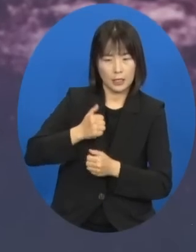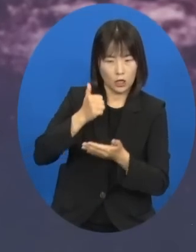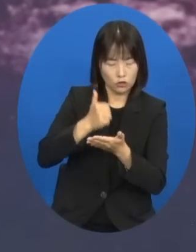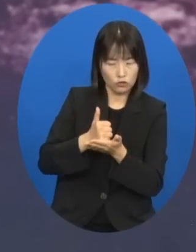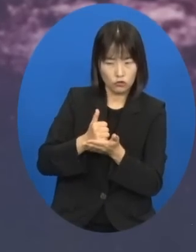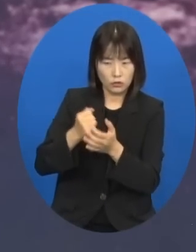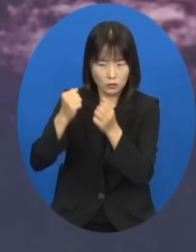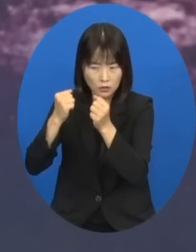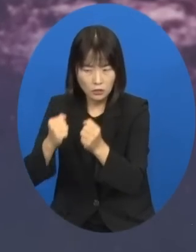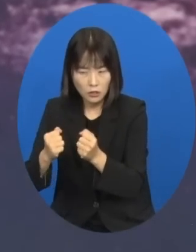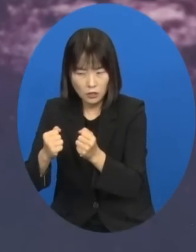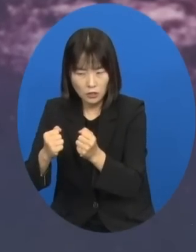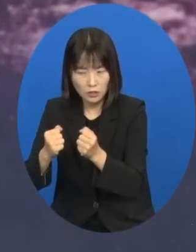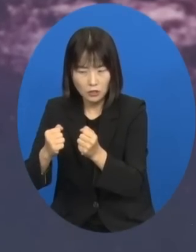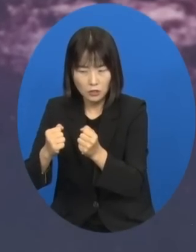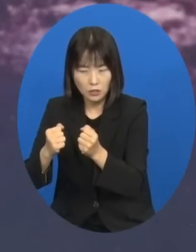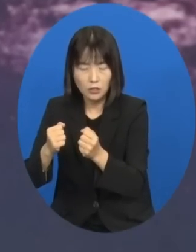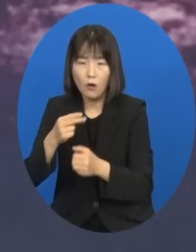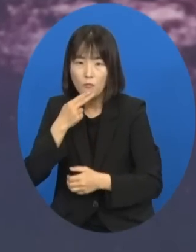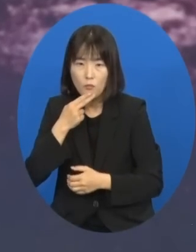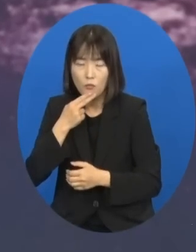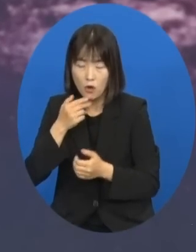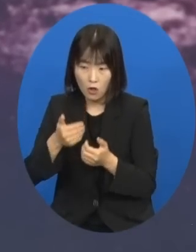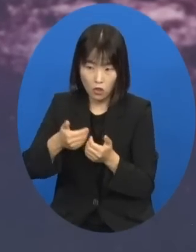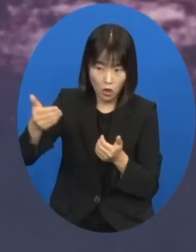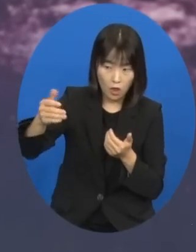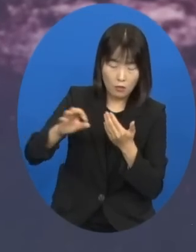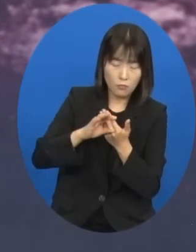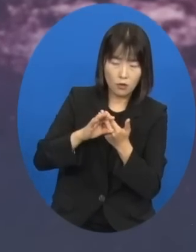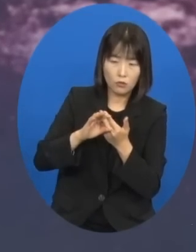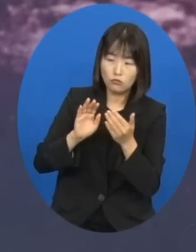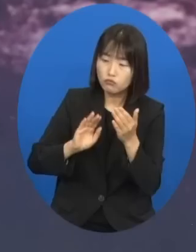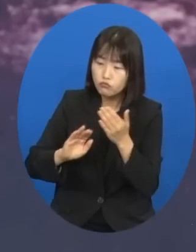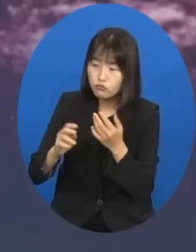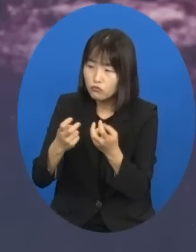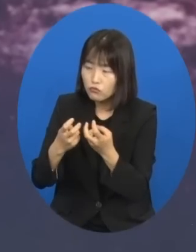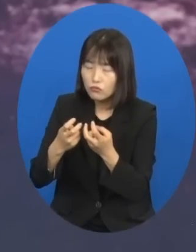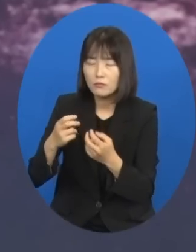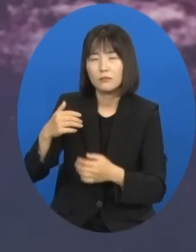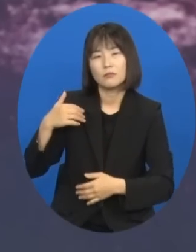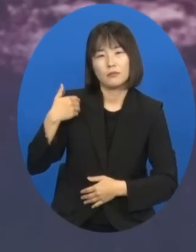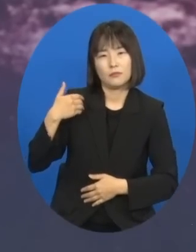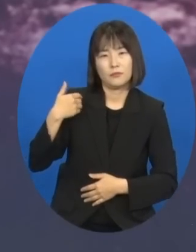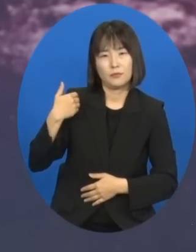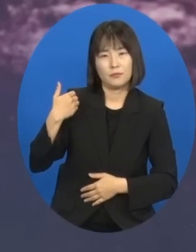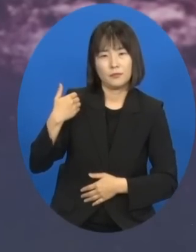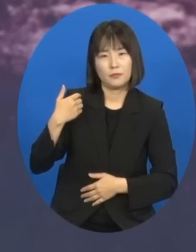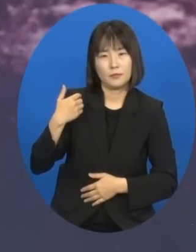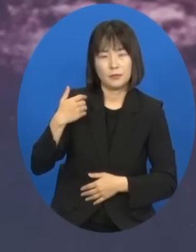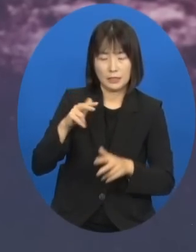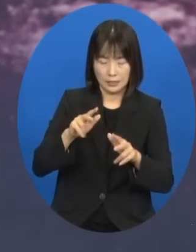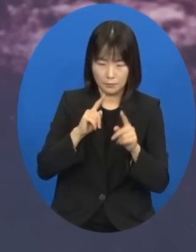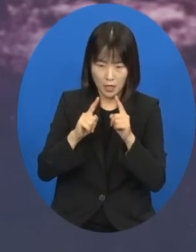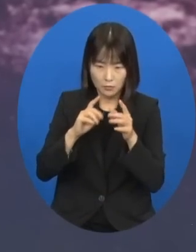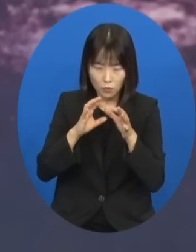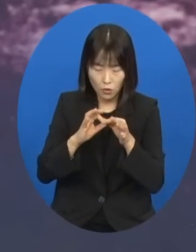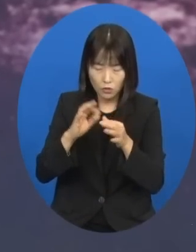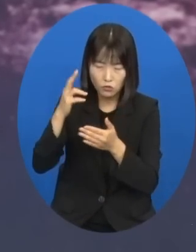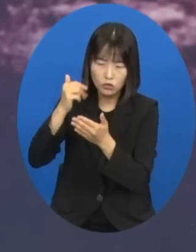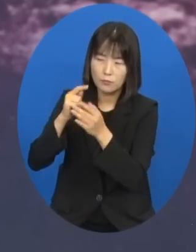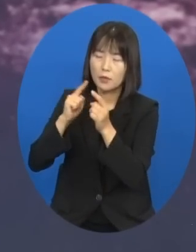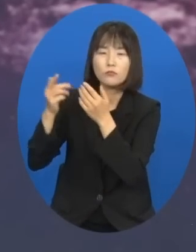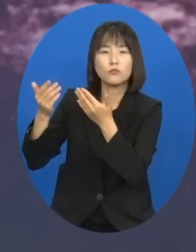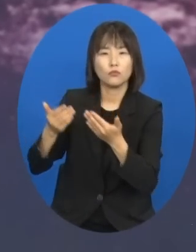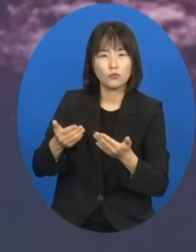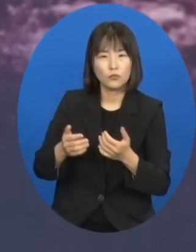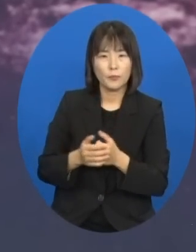떠났더라면 그는 어떻게 됐을지 몰라요. 그러니까 지금 이 말씀을 통해서도 주님께서 우리에게 말씀을 하시는 거예요.